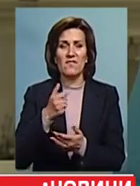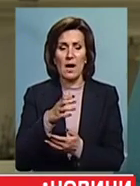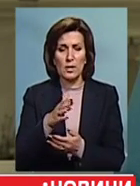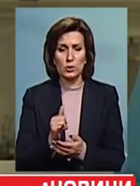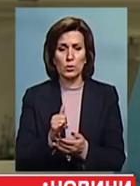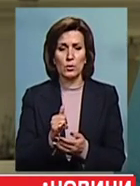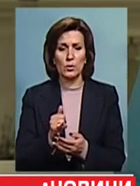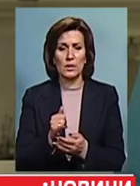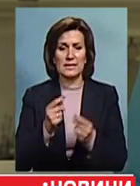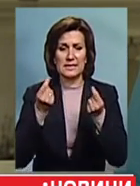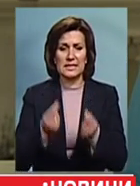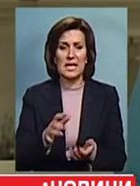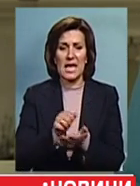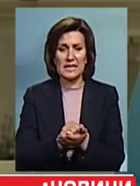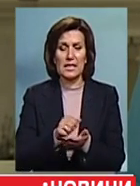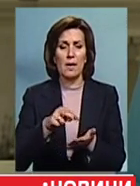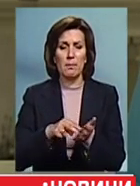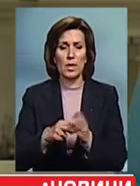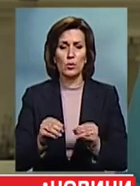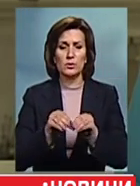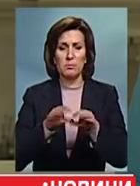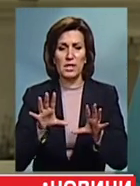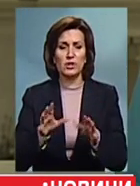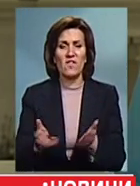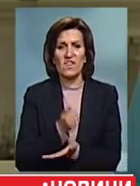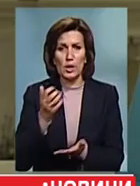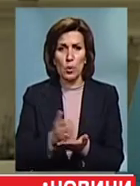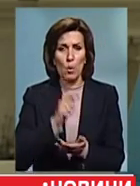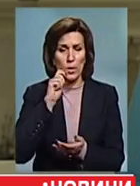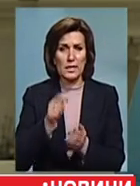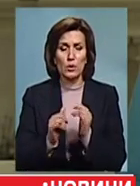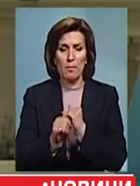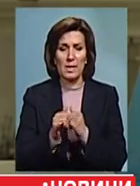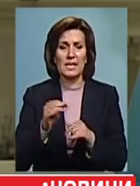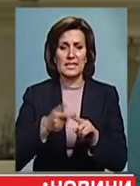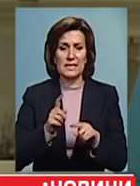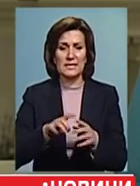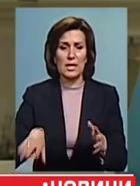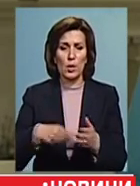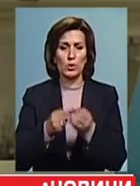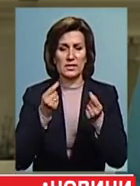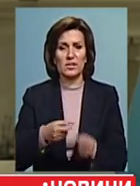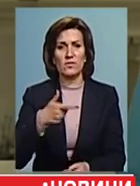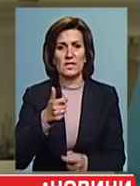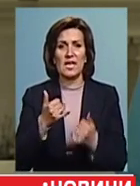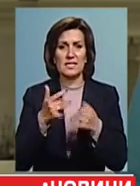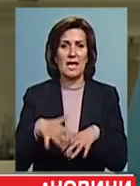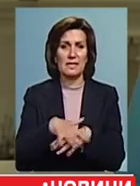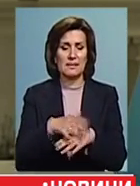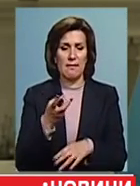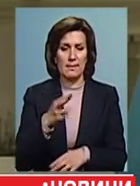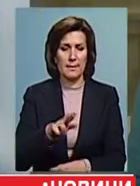За зниження ренти планують збільшити видобуток українського палива і за цей рахунок здешевити газ для